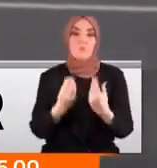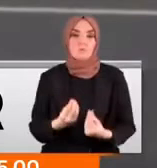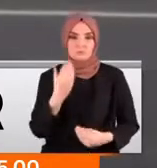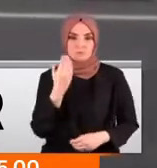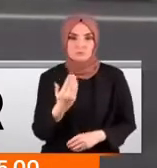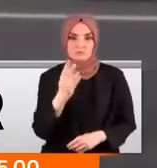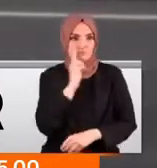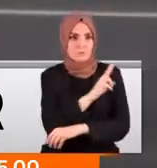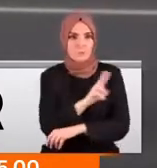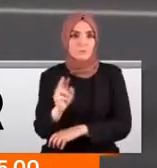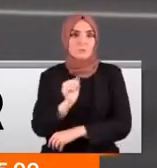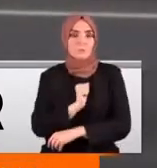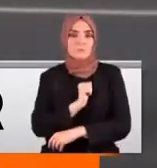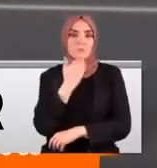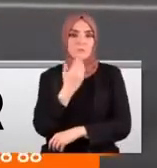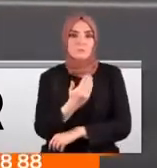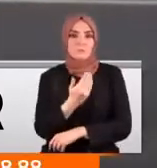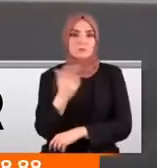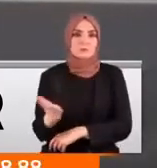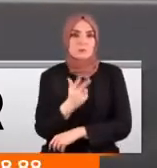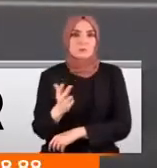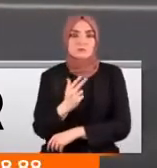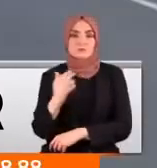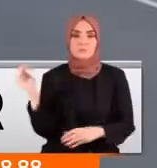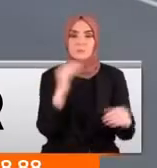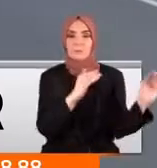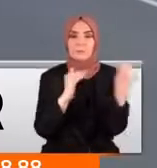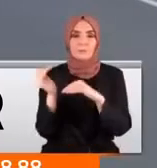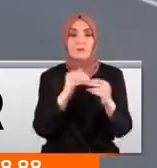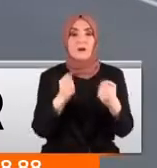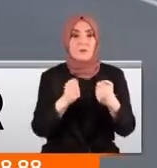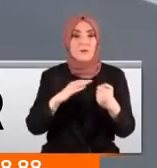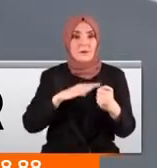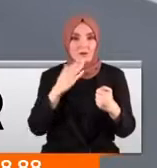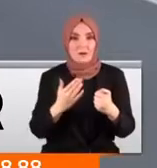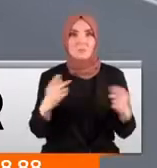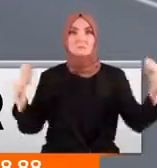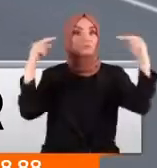saniye vızır vızır geçen araçlar var ama herhangi bir üst geçit yok.